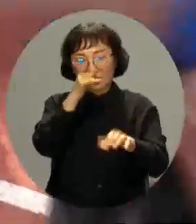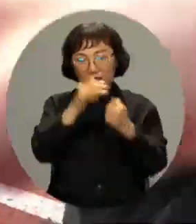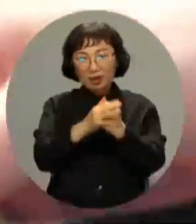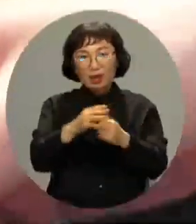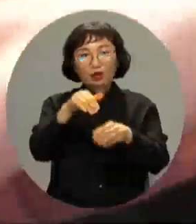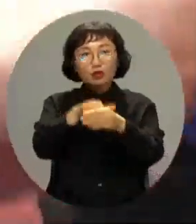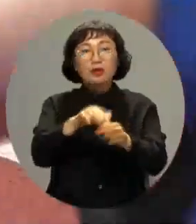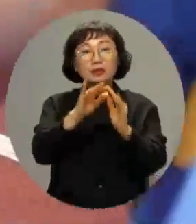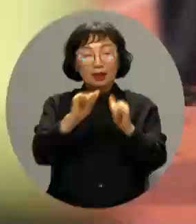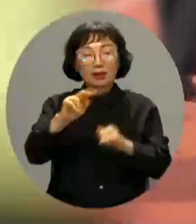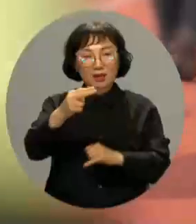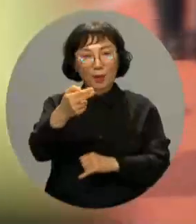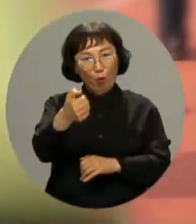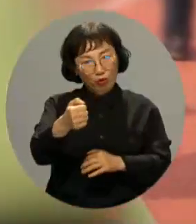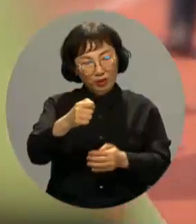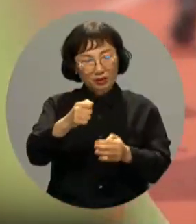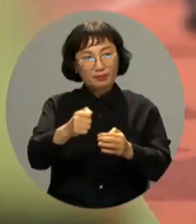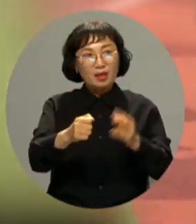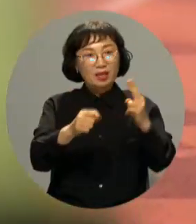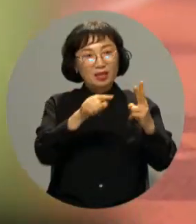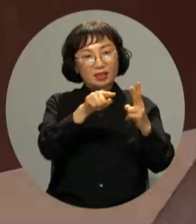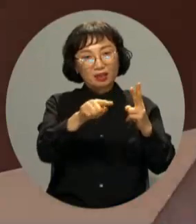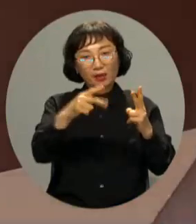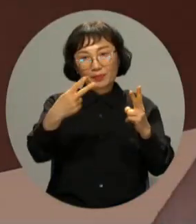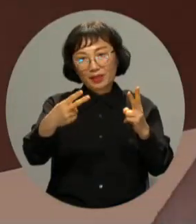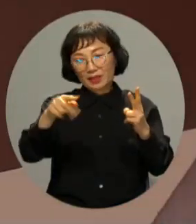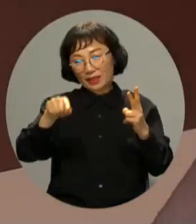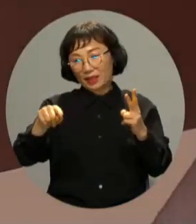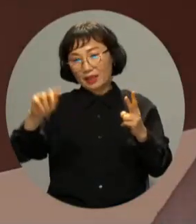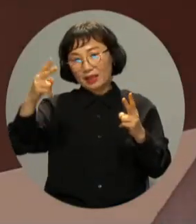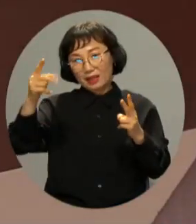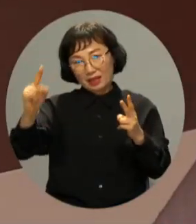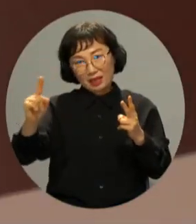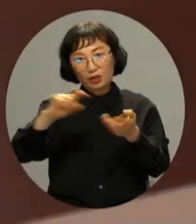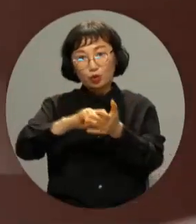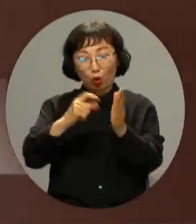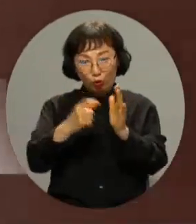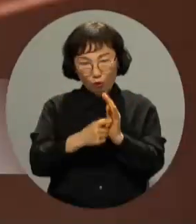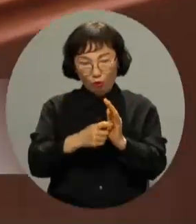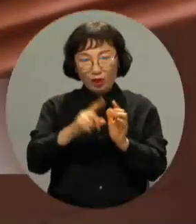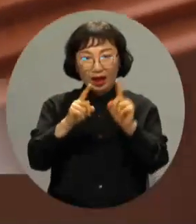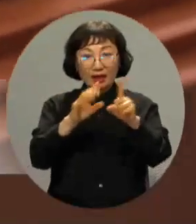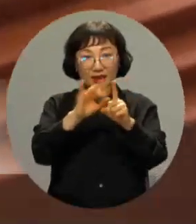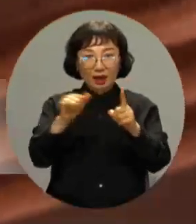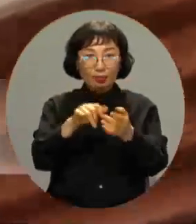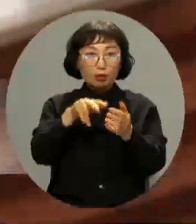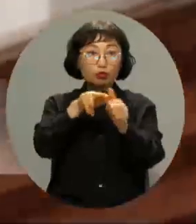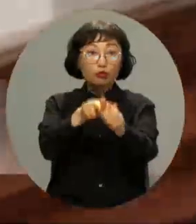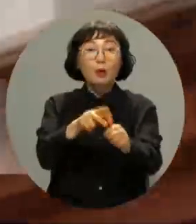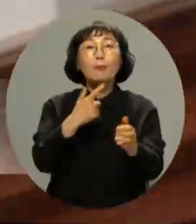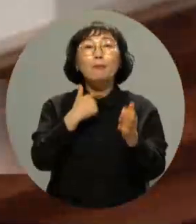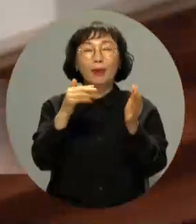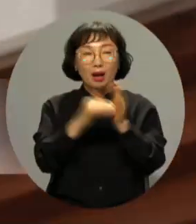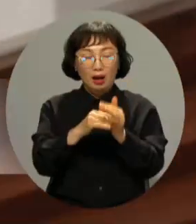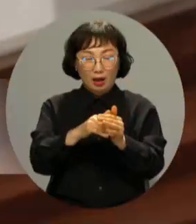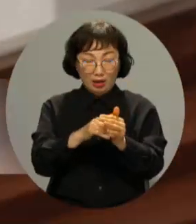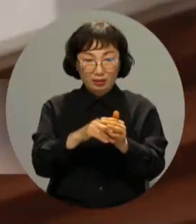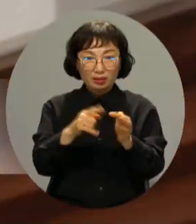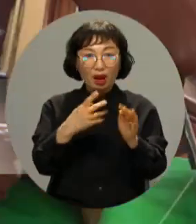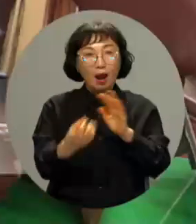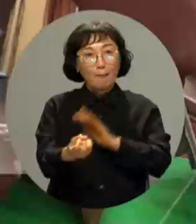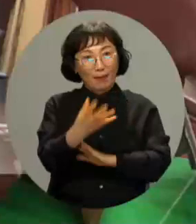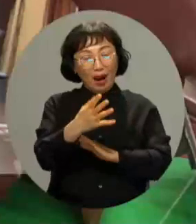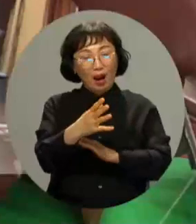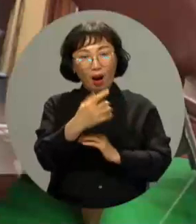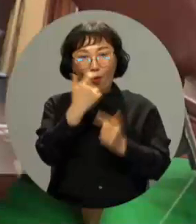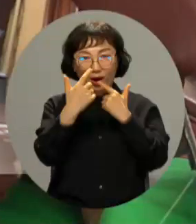250명으로 경쟁률은 2.2:1입니다. 22개 조합은 한 명의 후보만 등록해 무투표 당선이